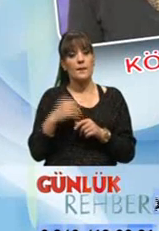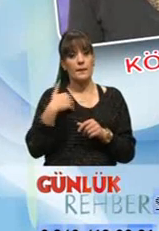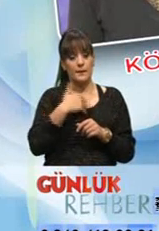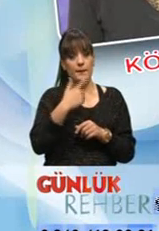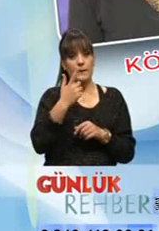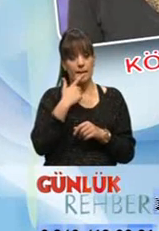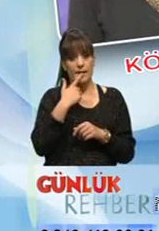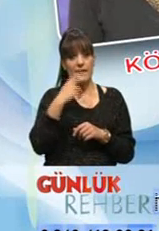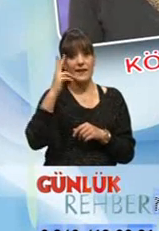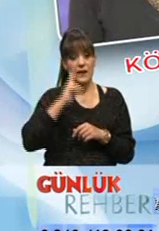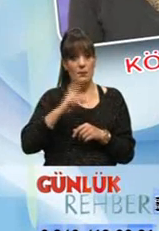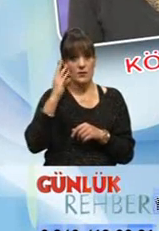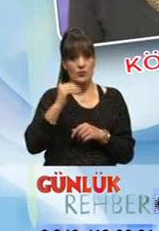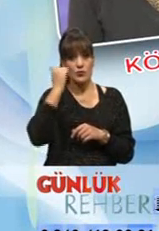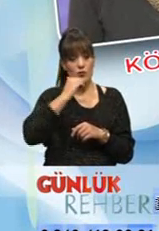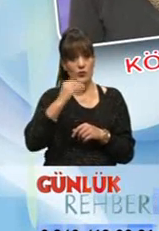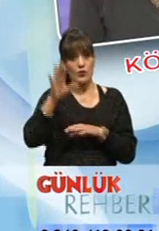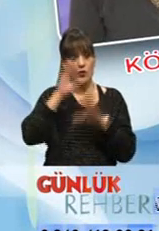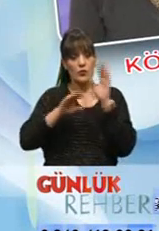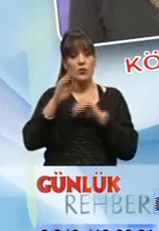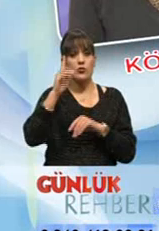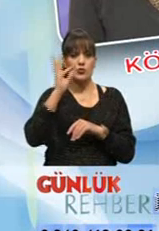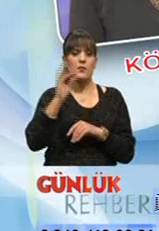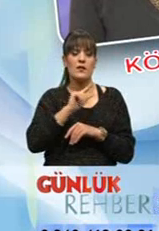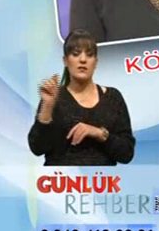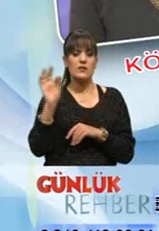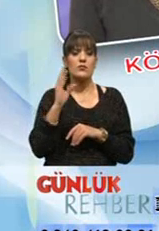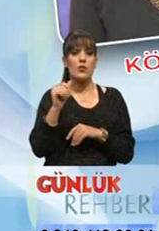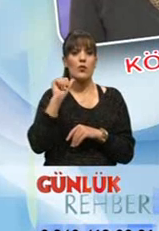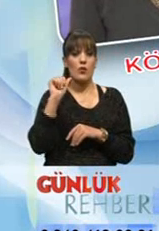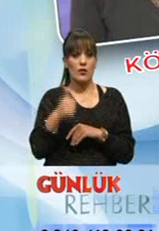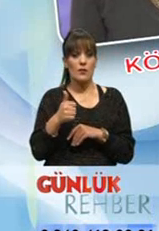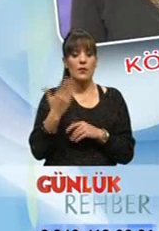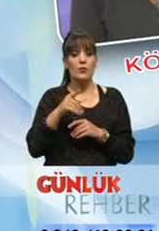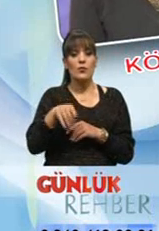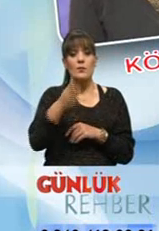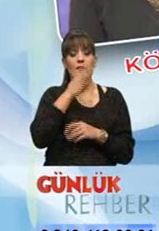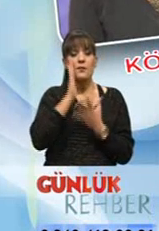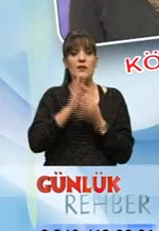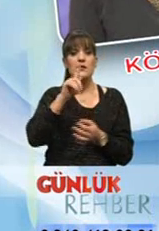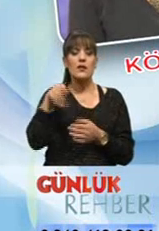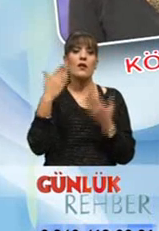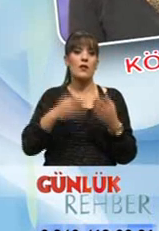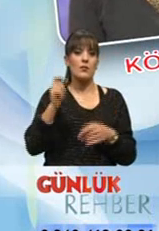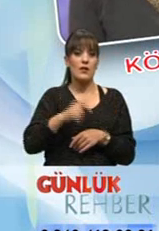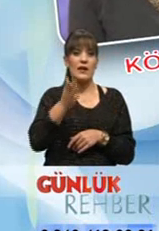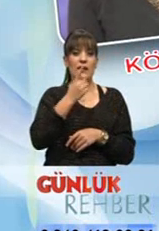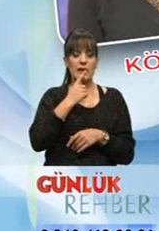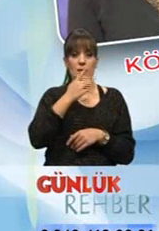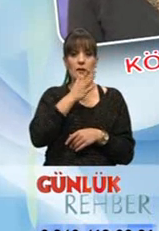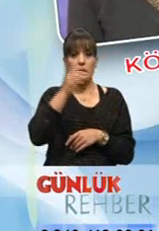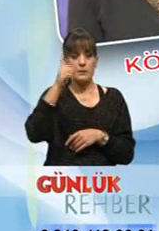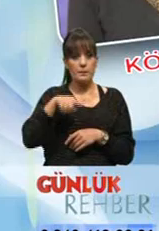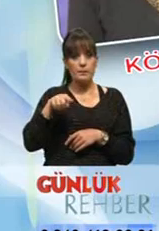Ana dilin temiz bir şekilde öğrenilmesi kuşkusuz çok önemli ve bunu zaten bilim insanları da kabul etmiş durumda. Dil bilimciler